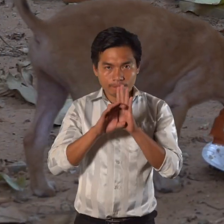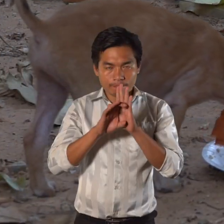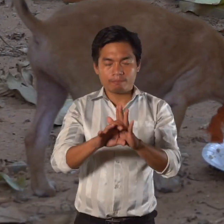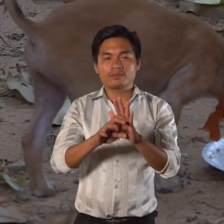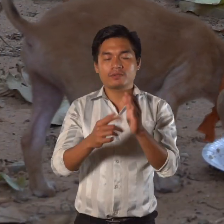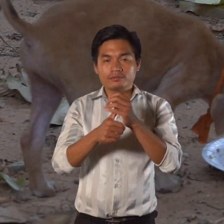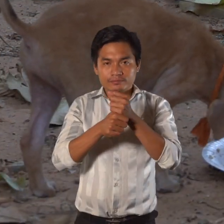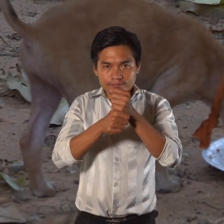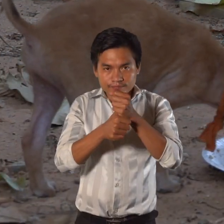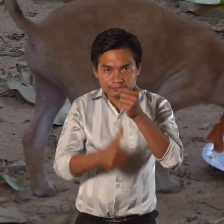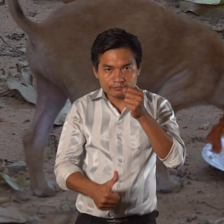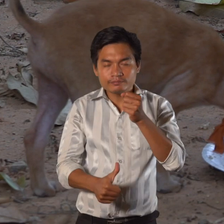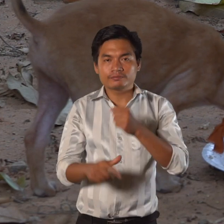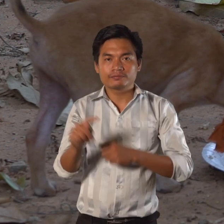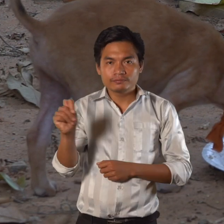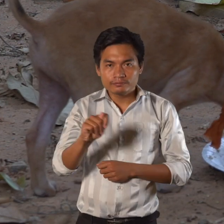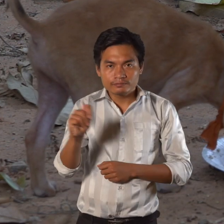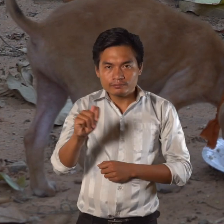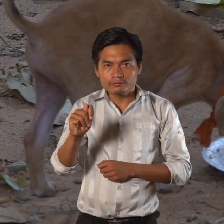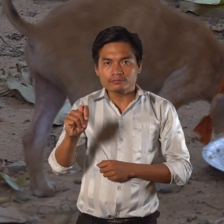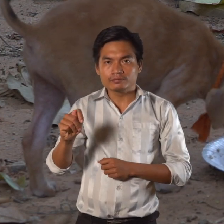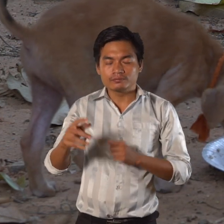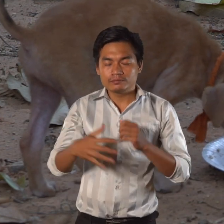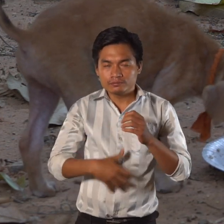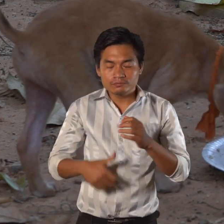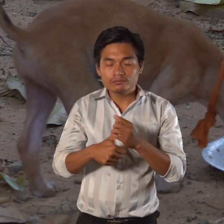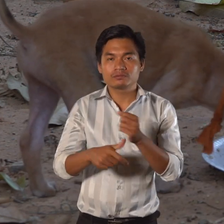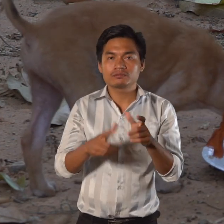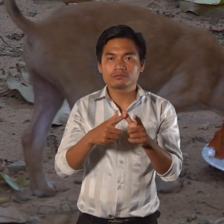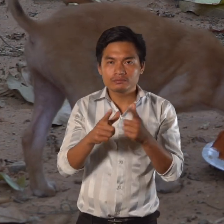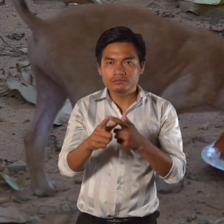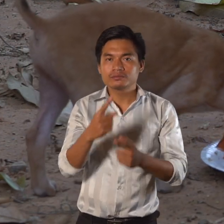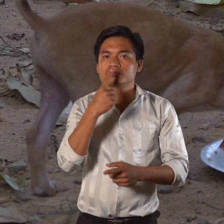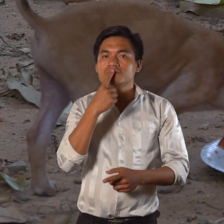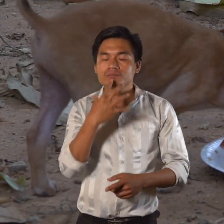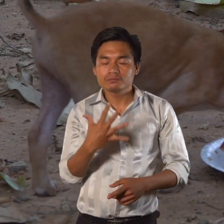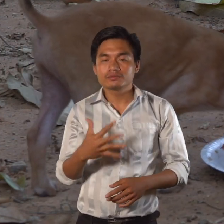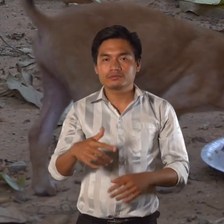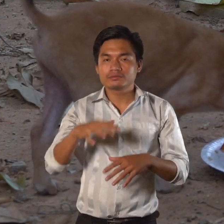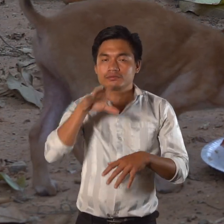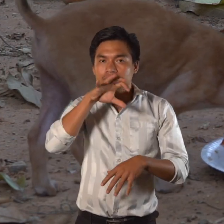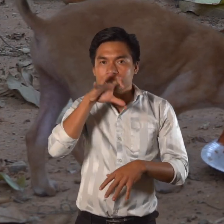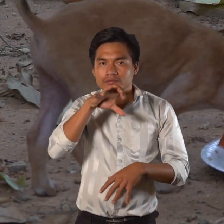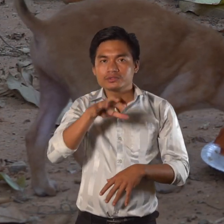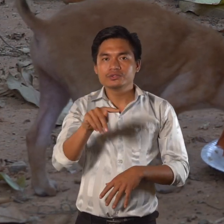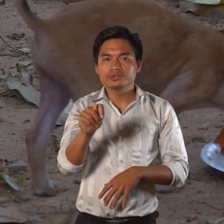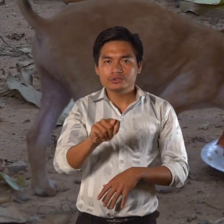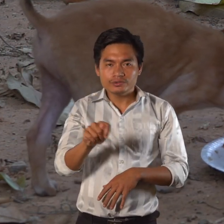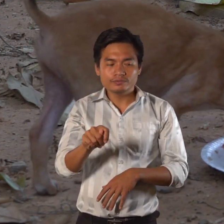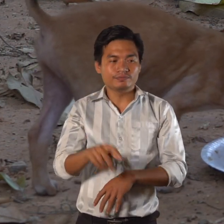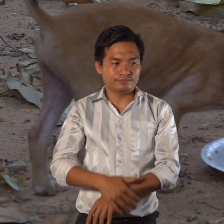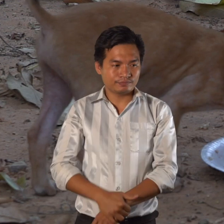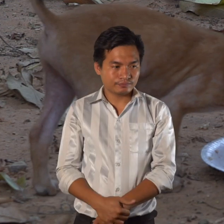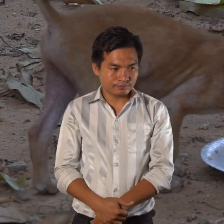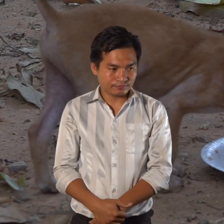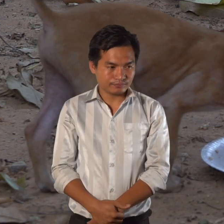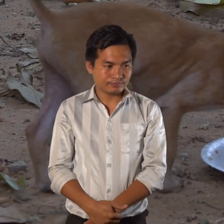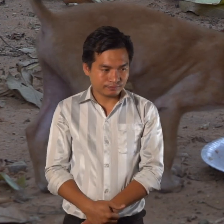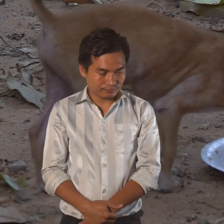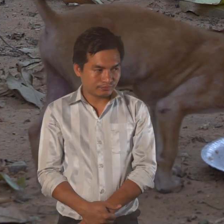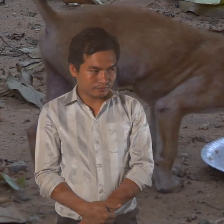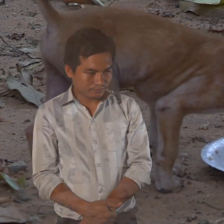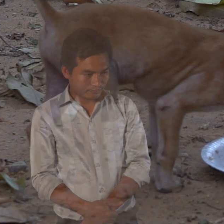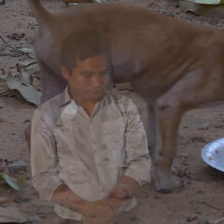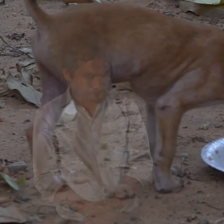របស់ដែលចេញពីក្រៅខ្លួនរបស់សត្វឆ្កែដែលកំពុងមានជំងឺឧទាហរណ៍លាមកទឹកនោមទឹកមាត់ឬក៏ឈាមដែលរាកចេញម